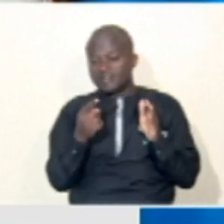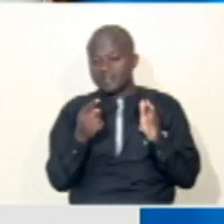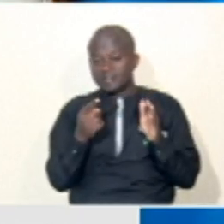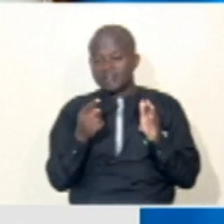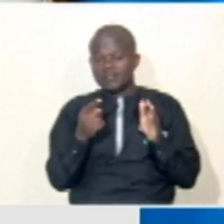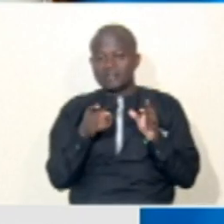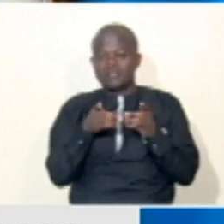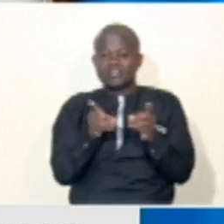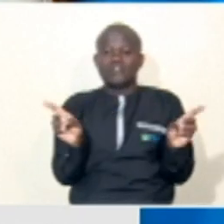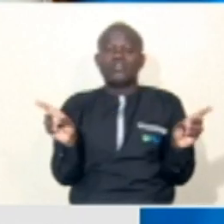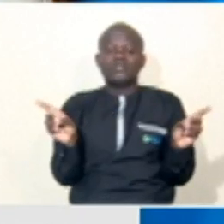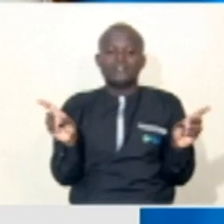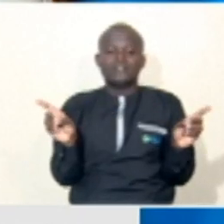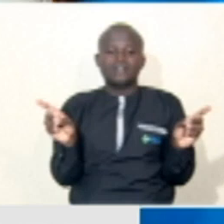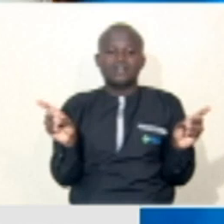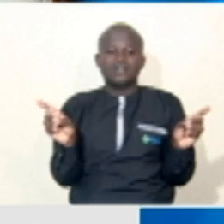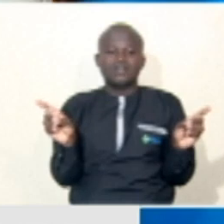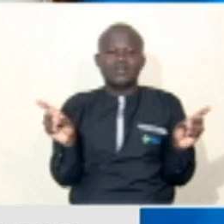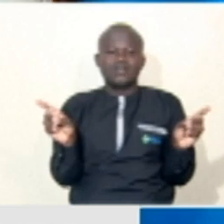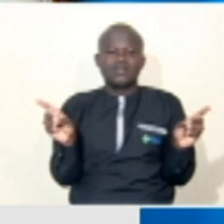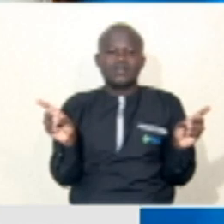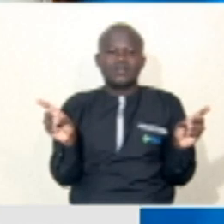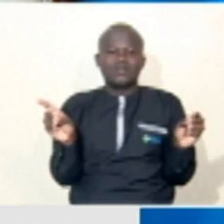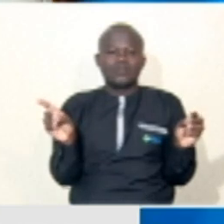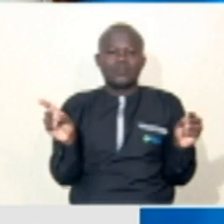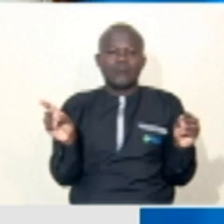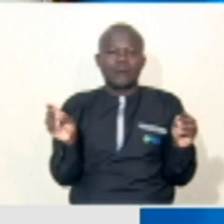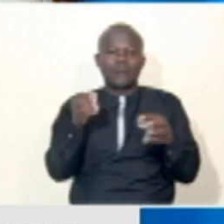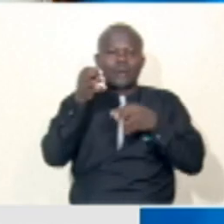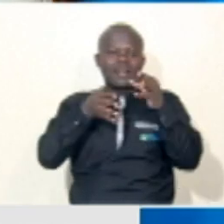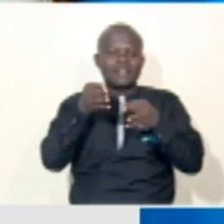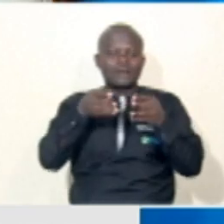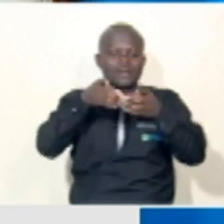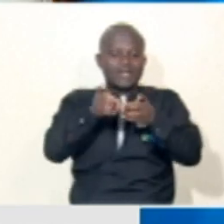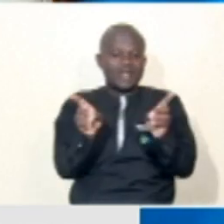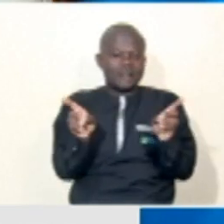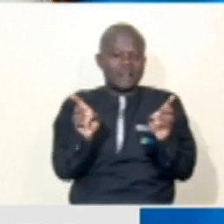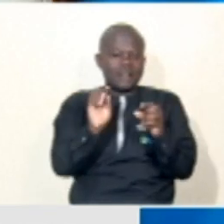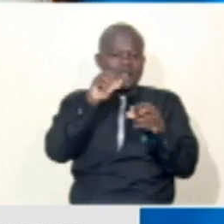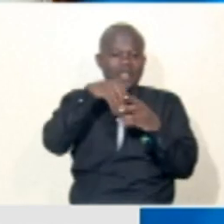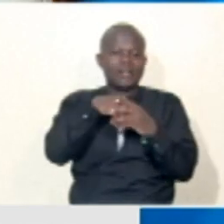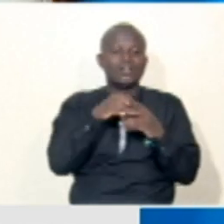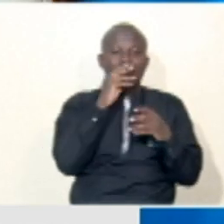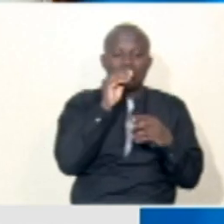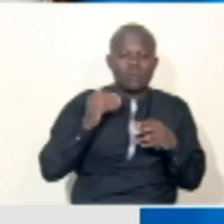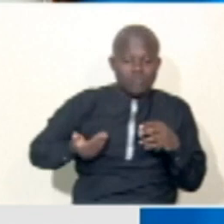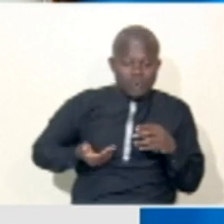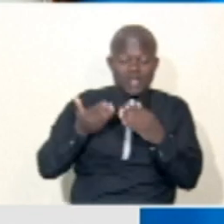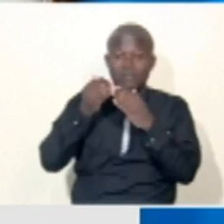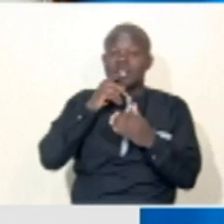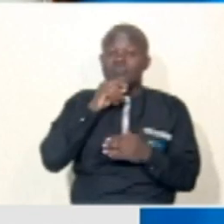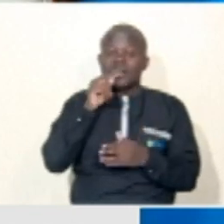ndi divorced natanye n'umugore. Urubanza rw'ubutane haje kurega umugore imbere